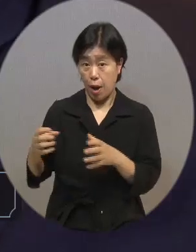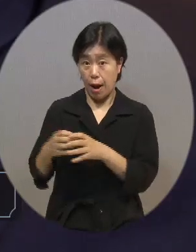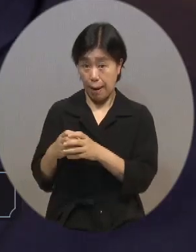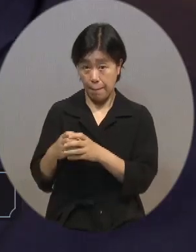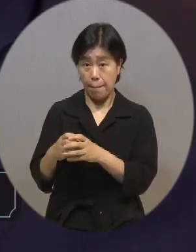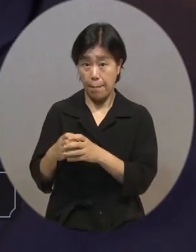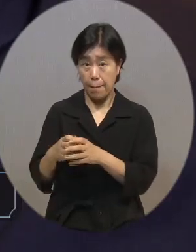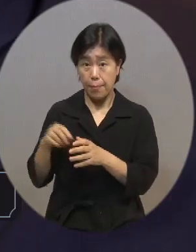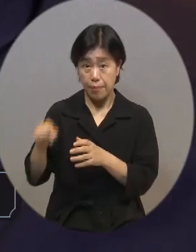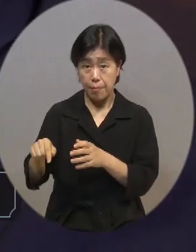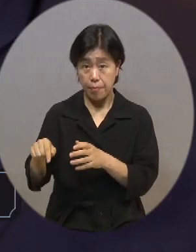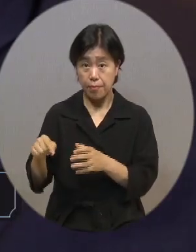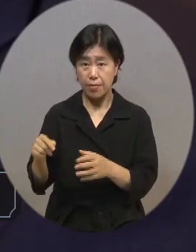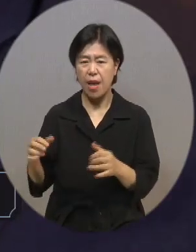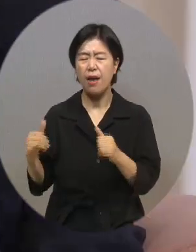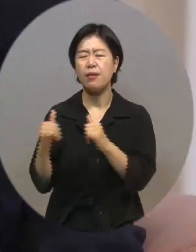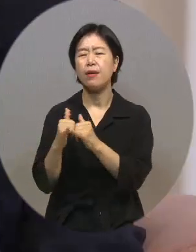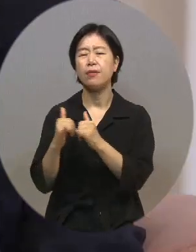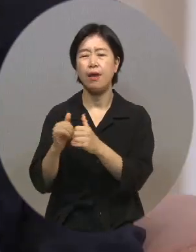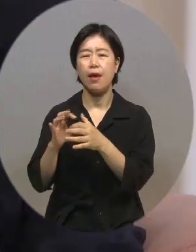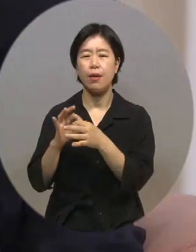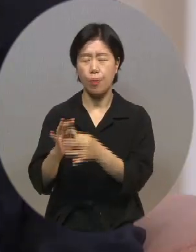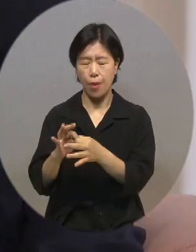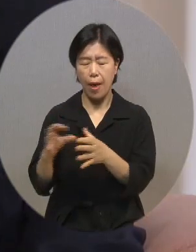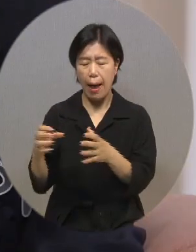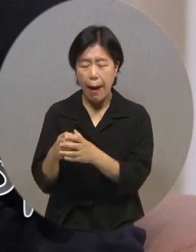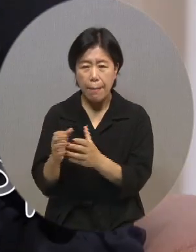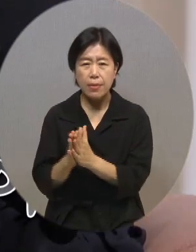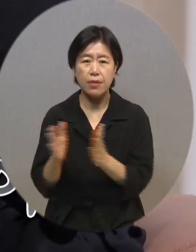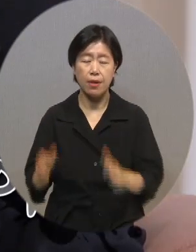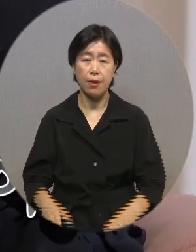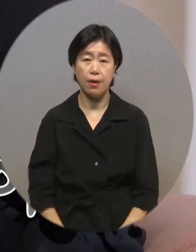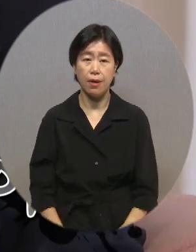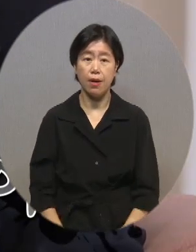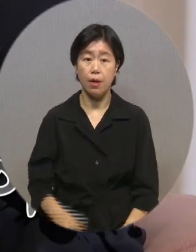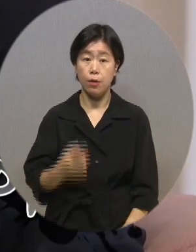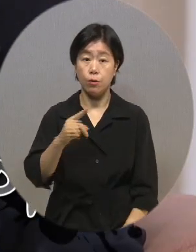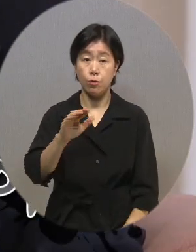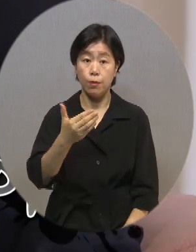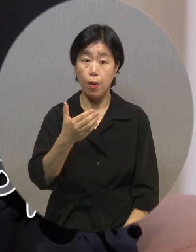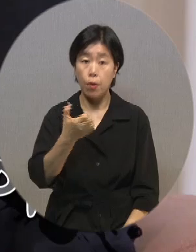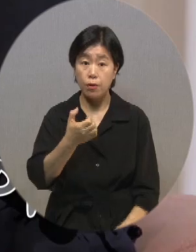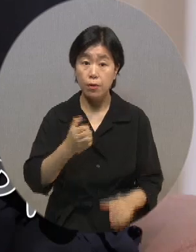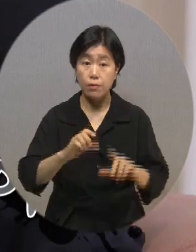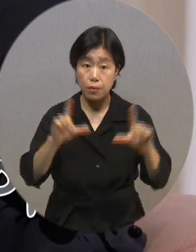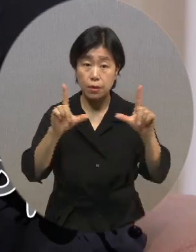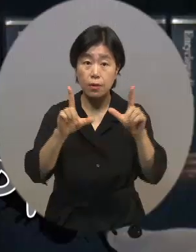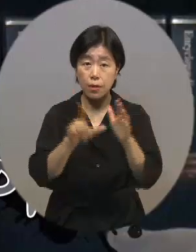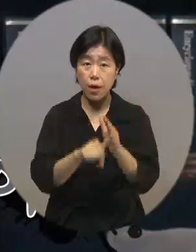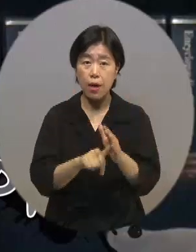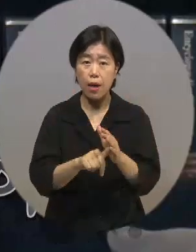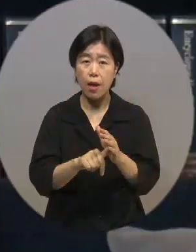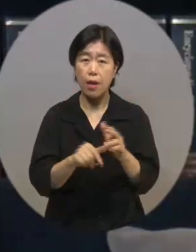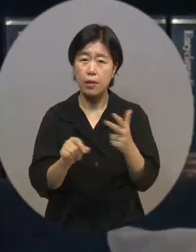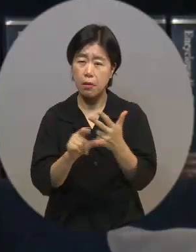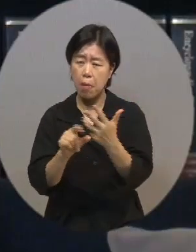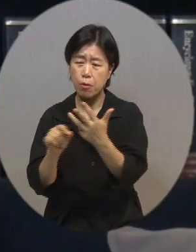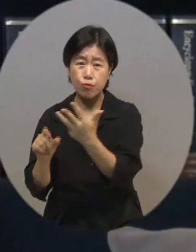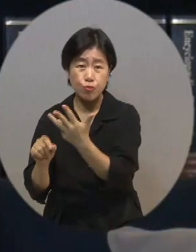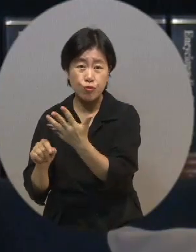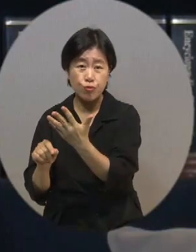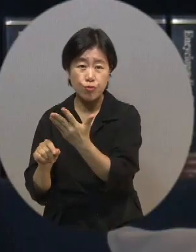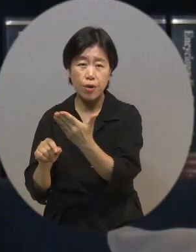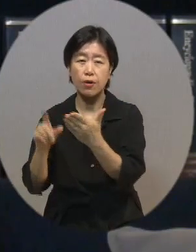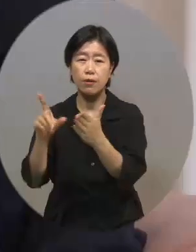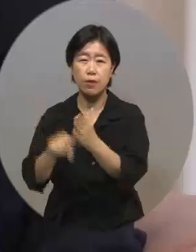전쟁에서 맺어진 혈맹입니다. 1950년 7, 8, 9월 달에 미군이 하루에 100명씩 죽었어요.